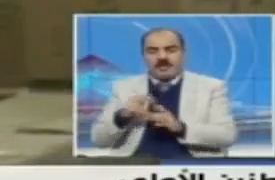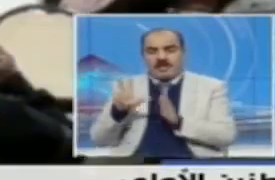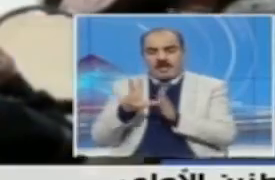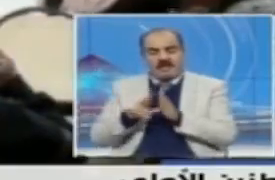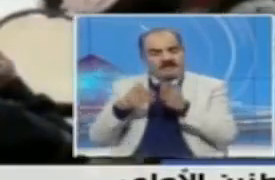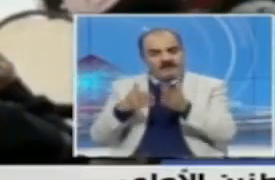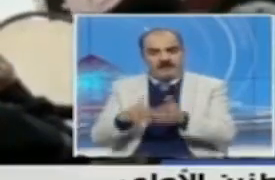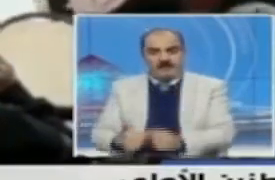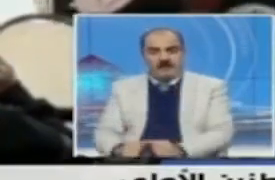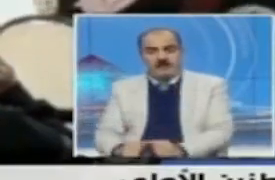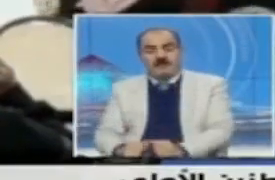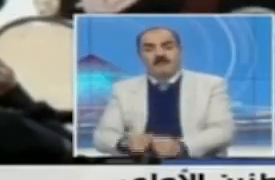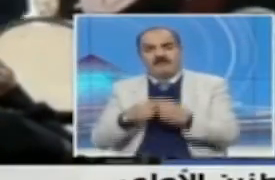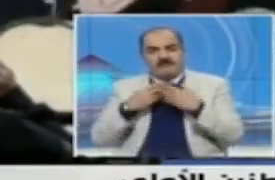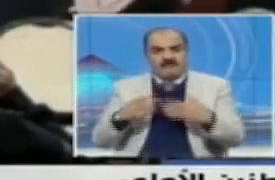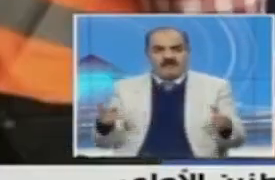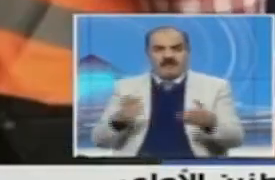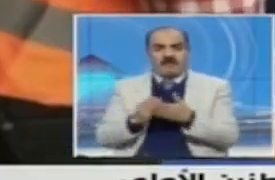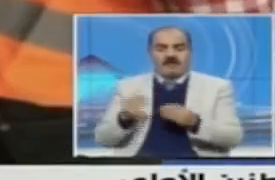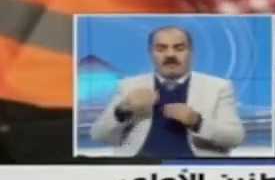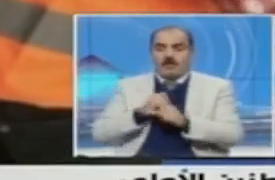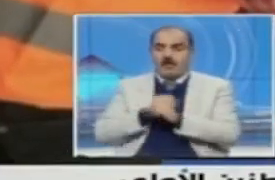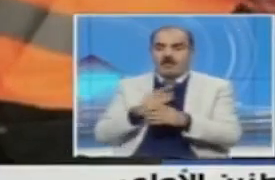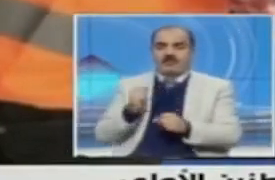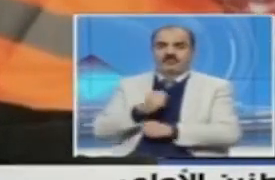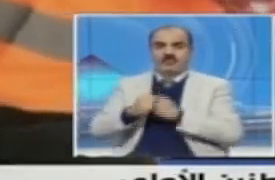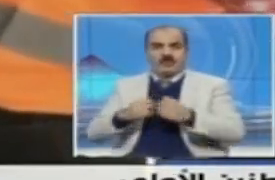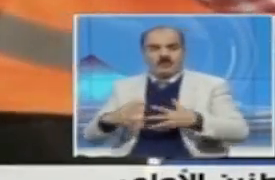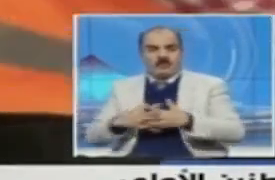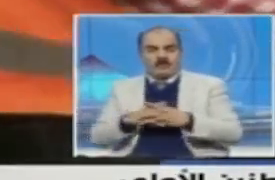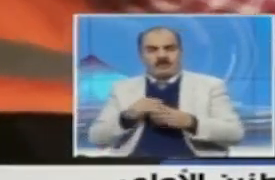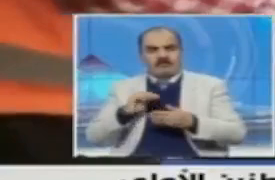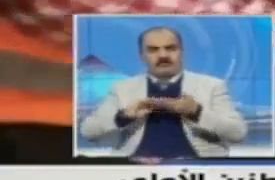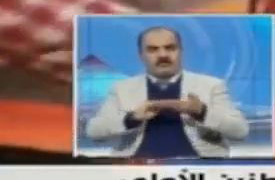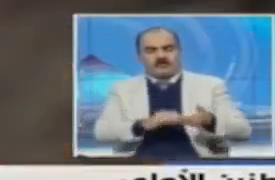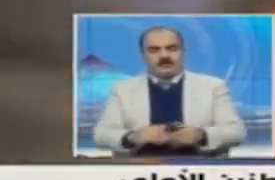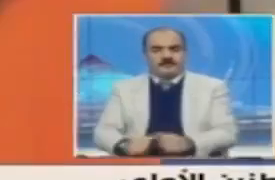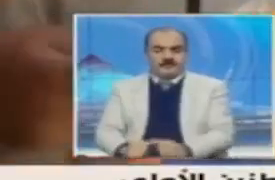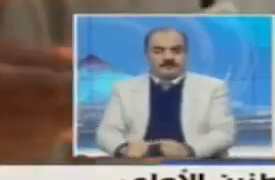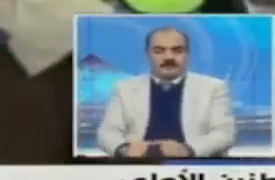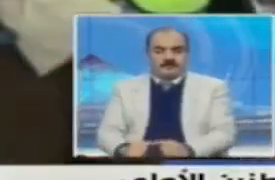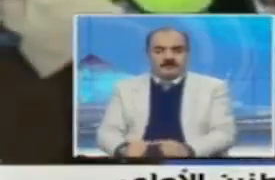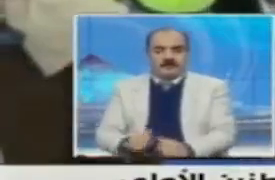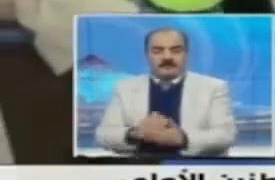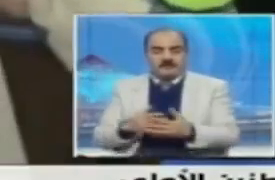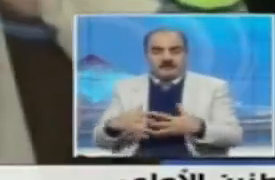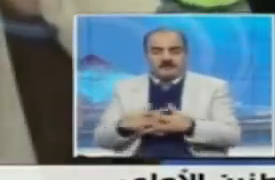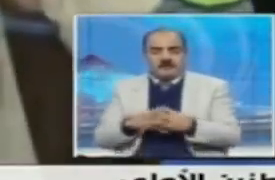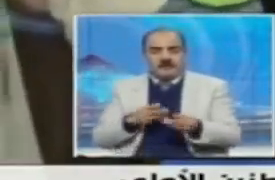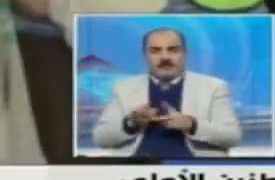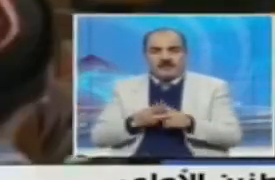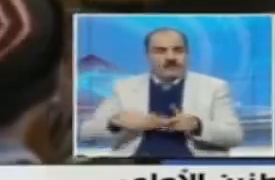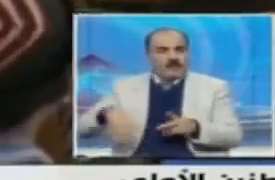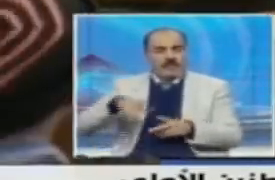التنفيذية التي فتحت المجال لحرية ممارسة العمل الأهلي والتطوع، ولتصل خدمات التحالف للمواطنين